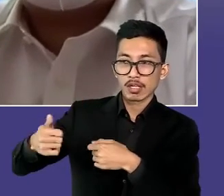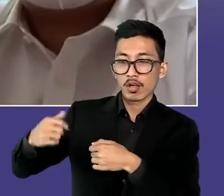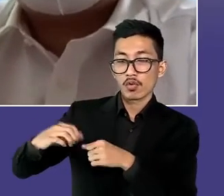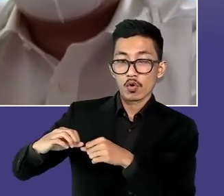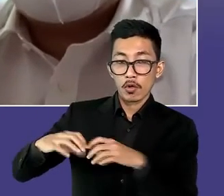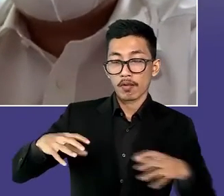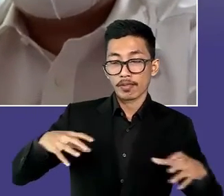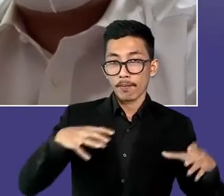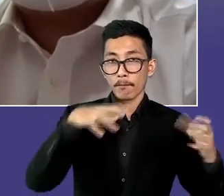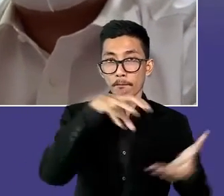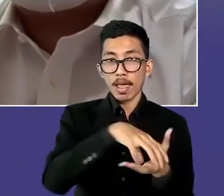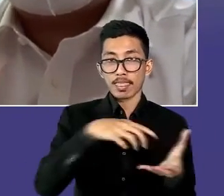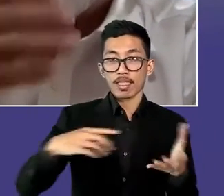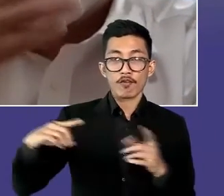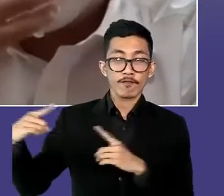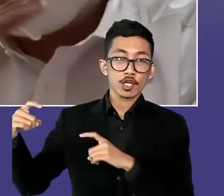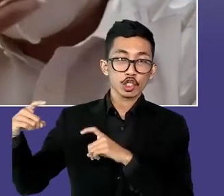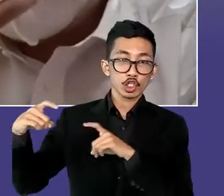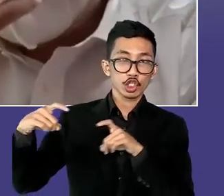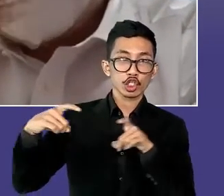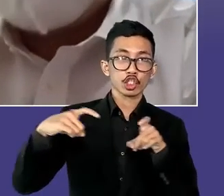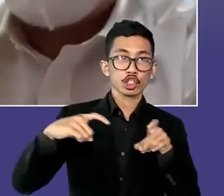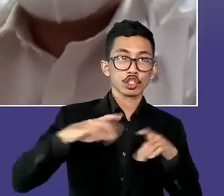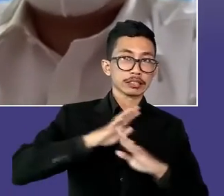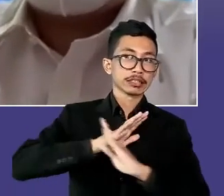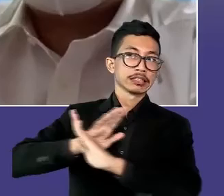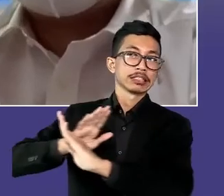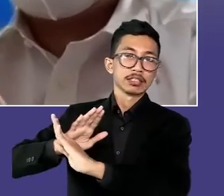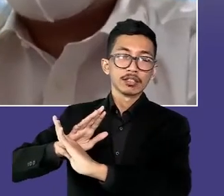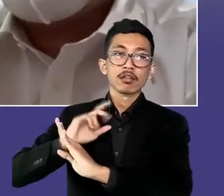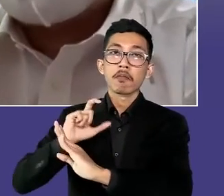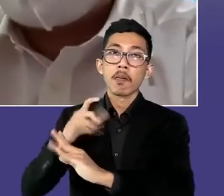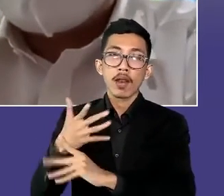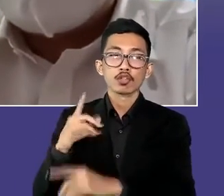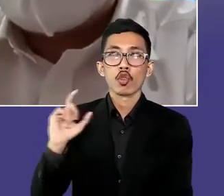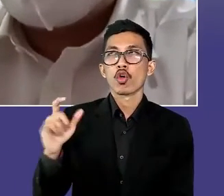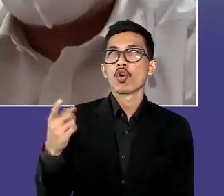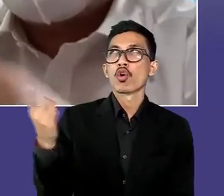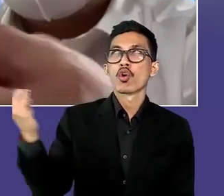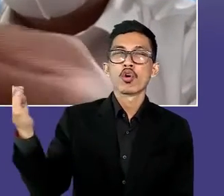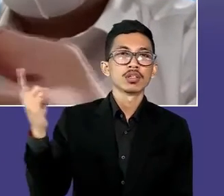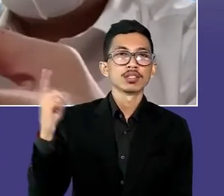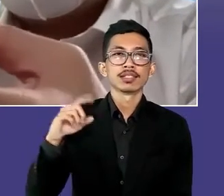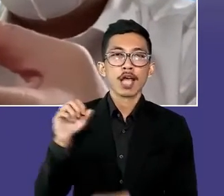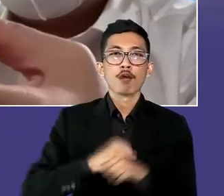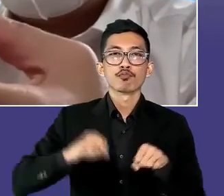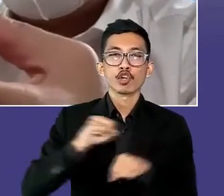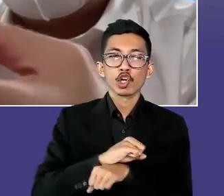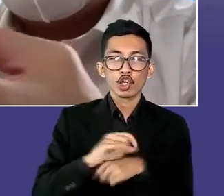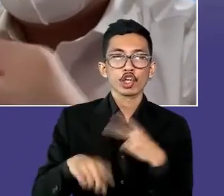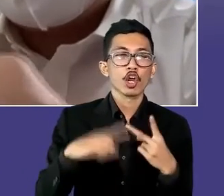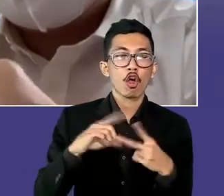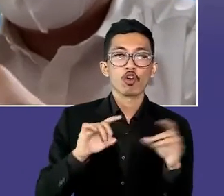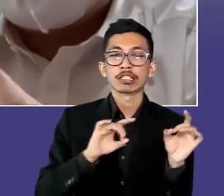ke wilayah Bapak. Seperti misalnya contoh Singapura lah, atau mungkin Australia, dia itu